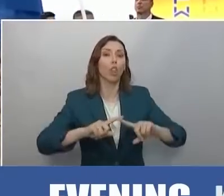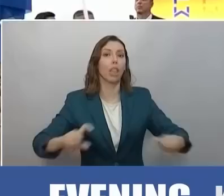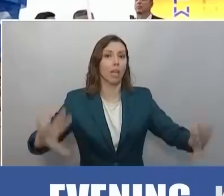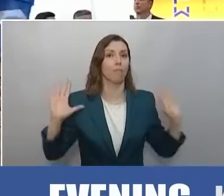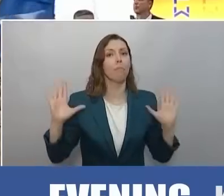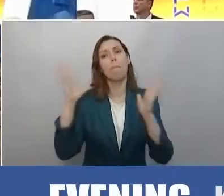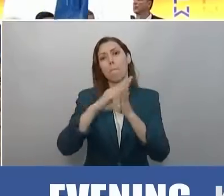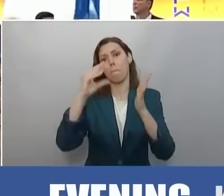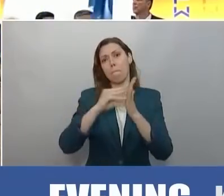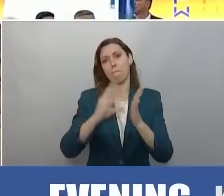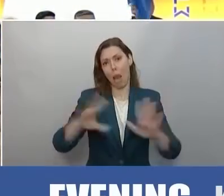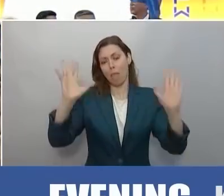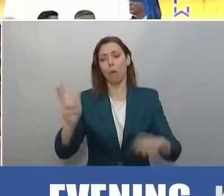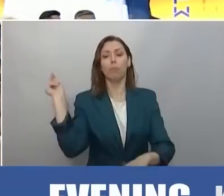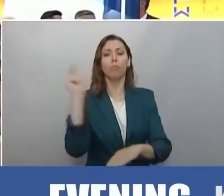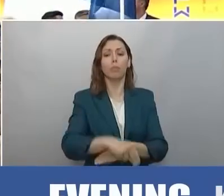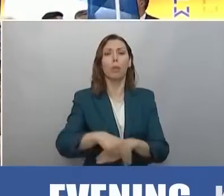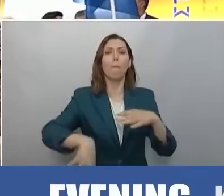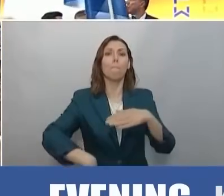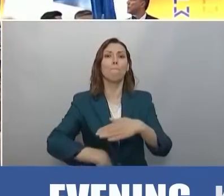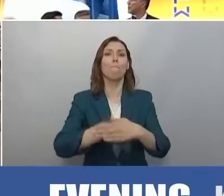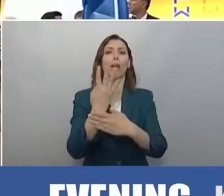ΠΑΣΟΚ και αύριο να δουν